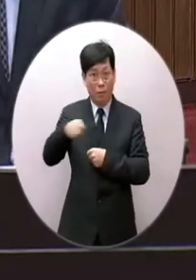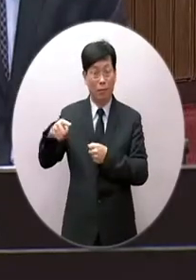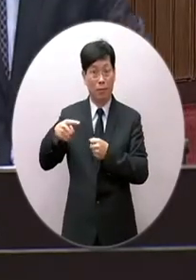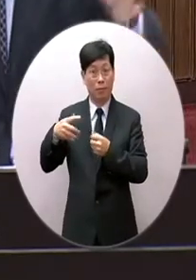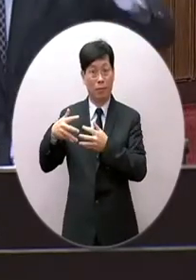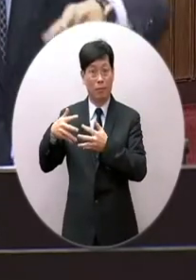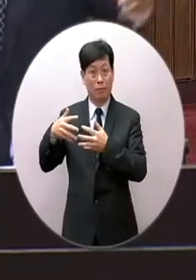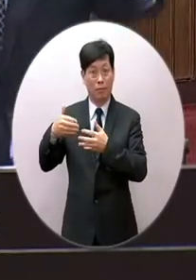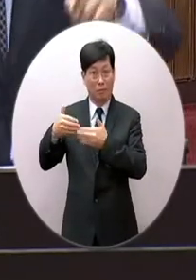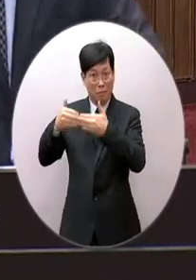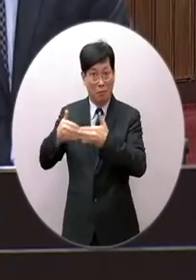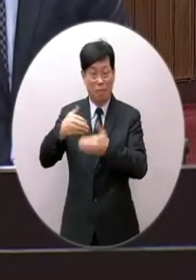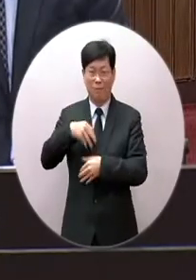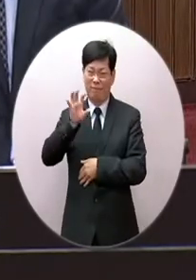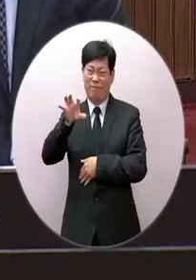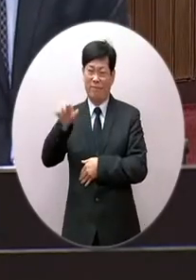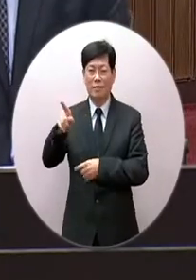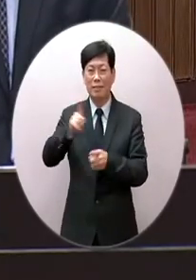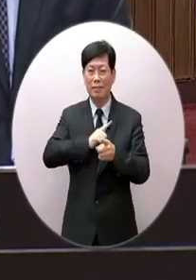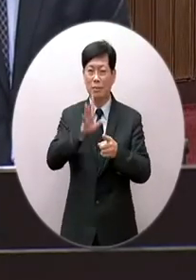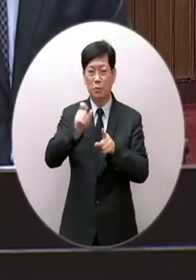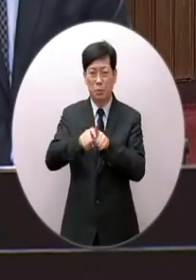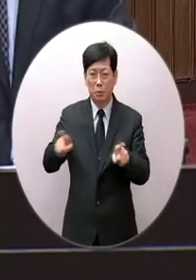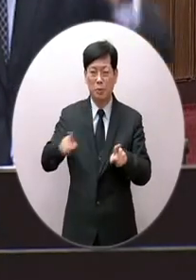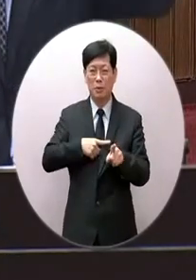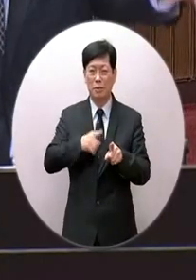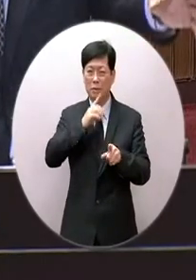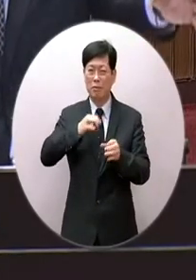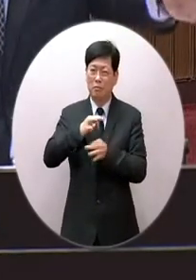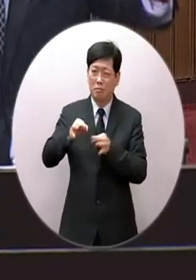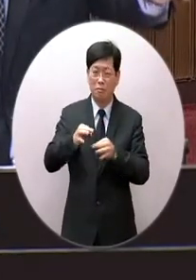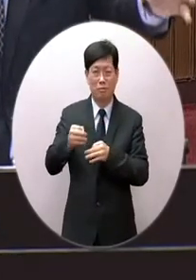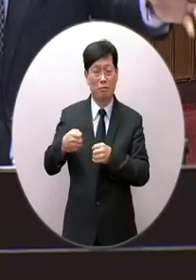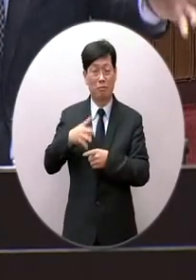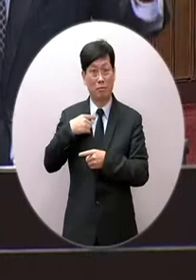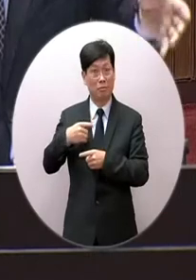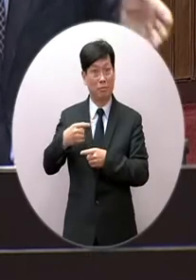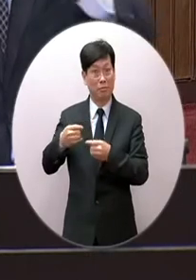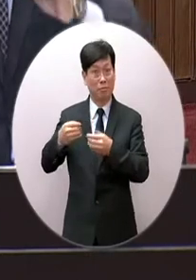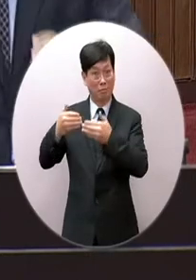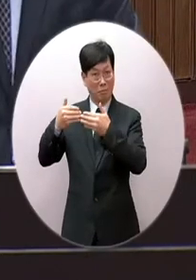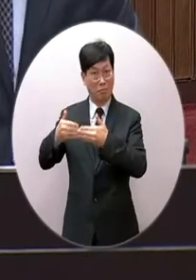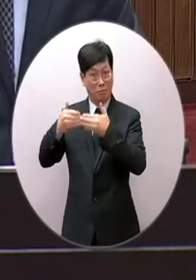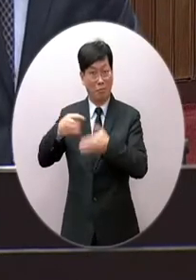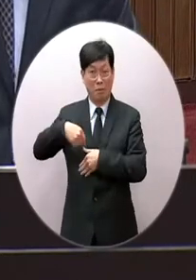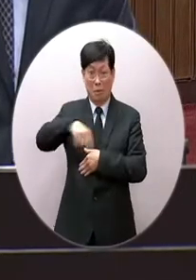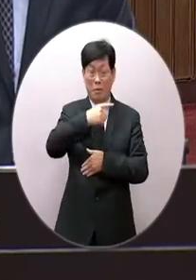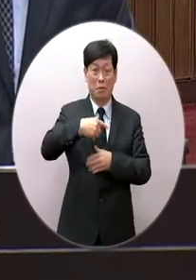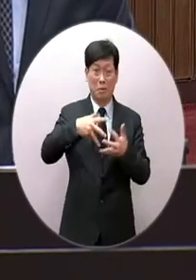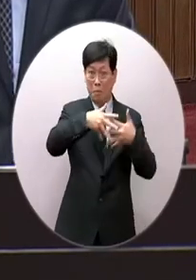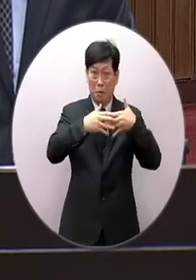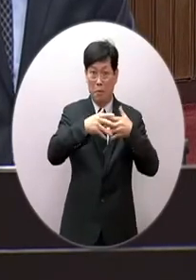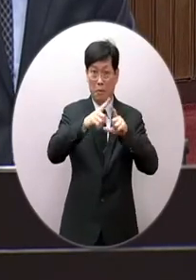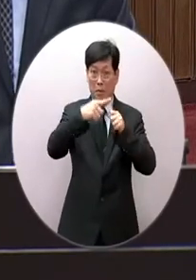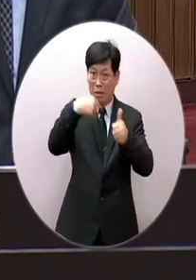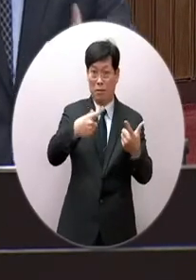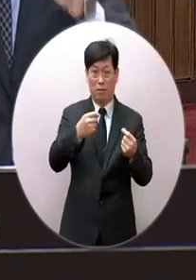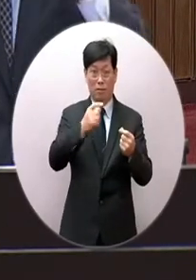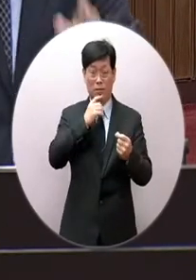骂中国，就说这个不公平贸易如何如何。那中国驻美大使崔天凯也是强硬的回击。